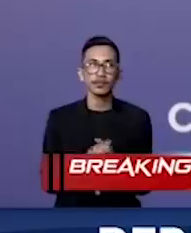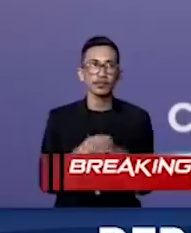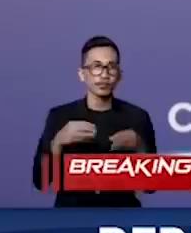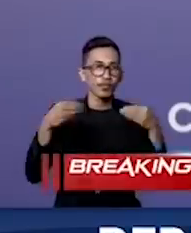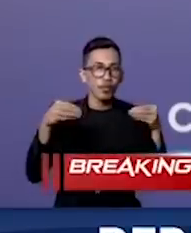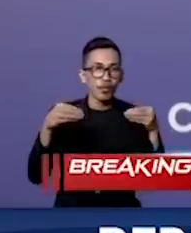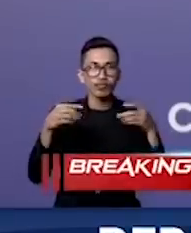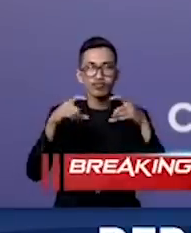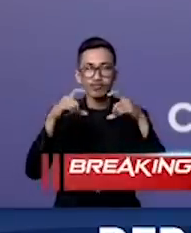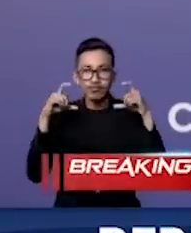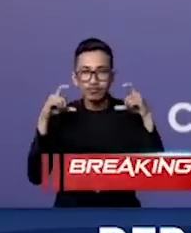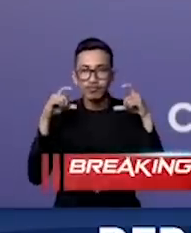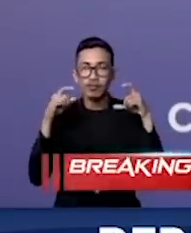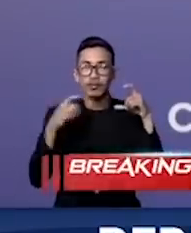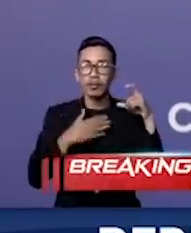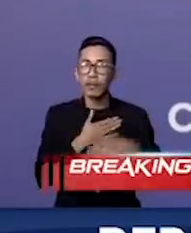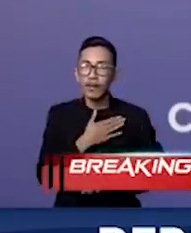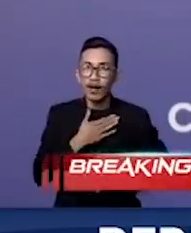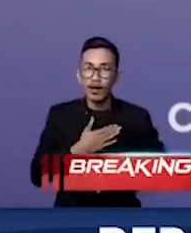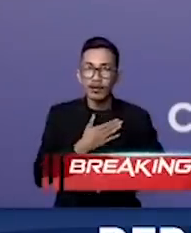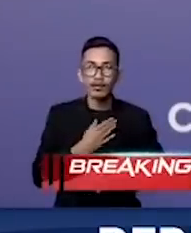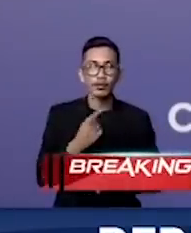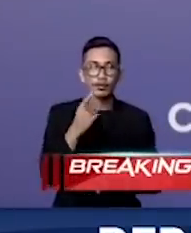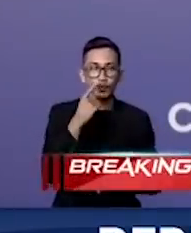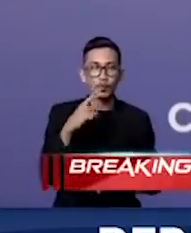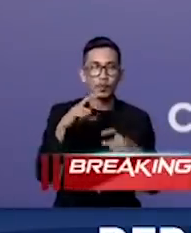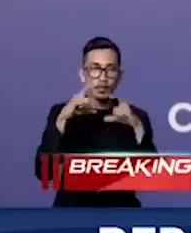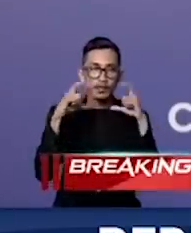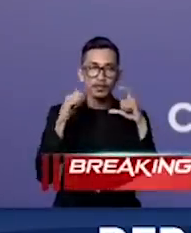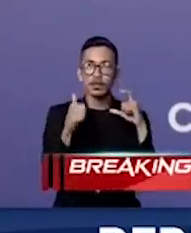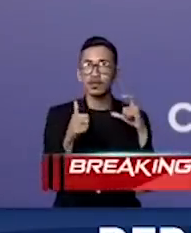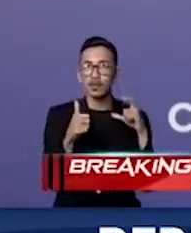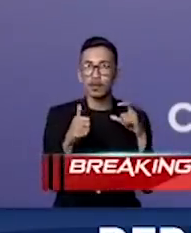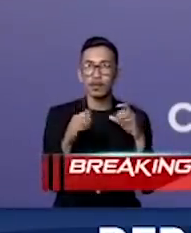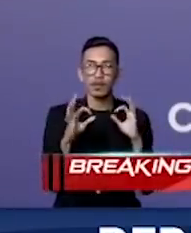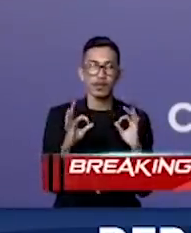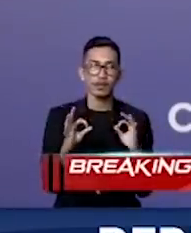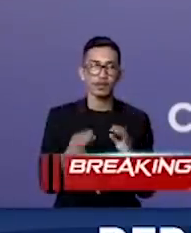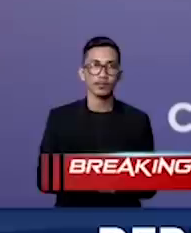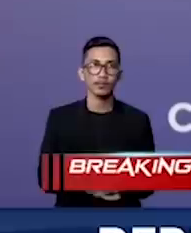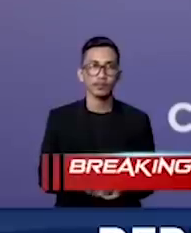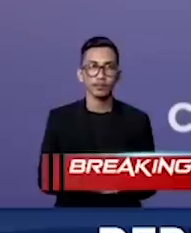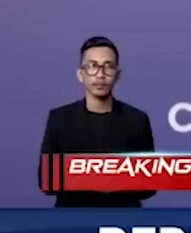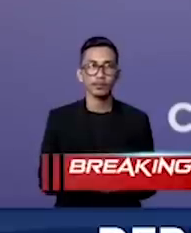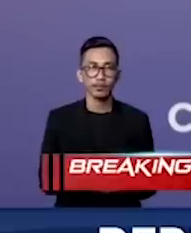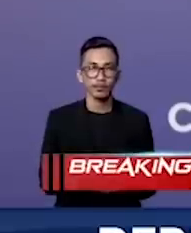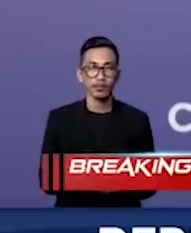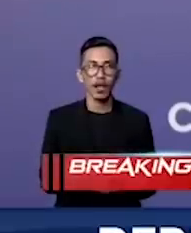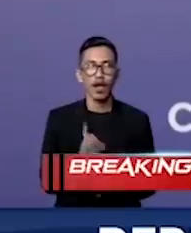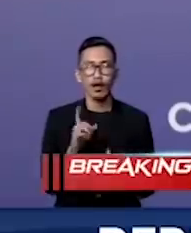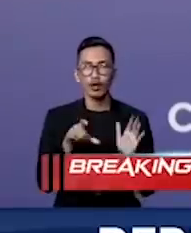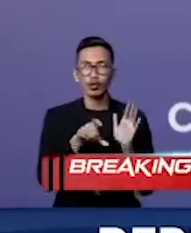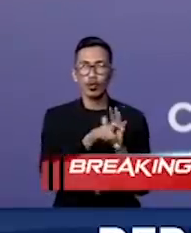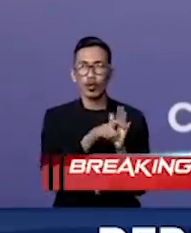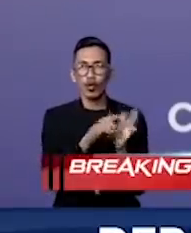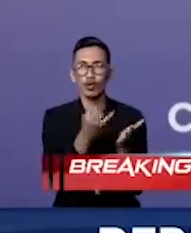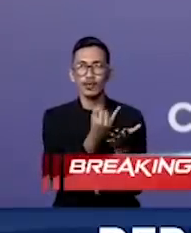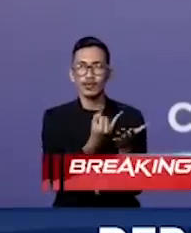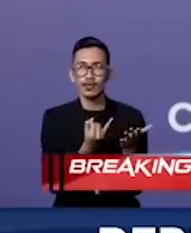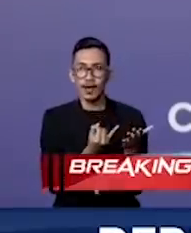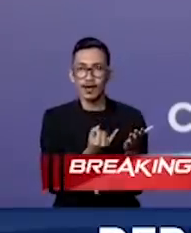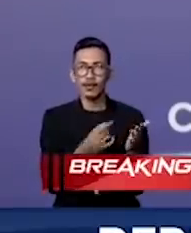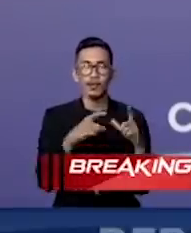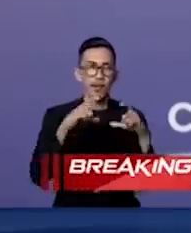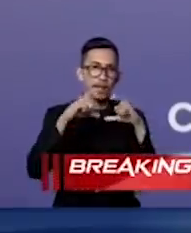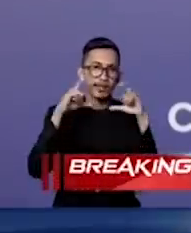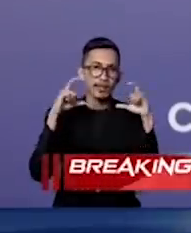antara lobang hidung dengan masker Ayo kita bisa mencontoh design masker bedah misalnya